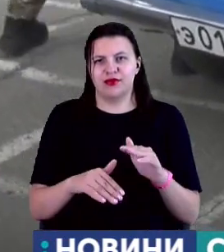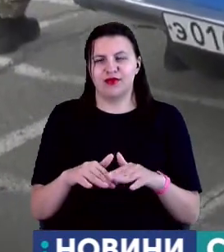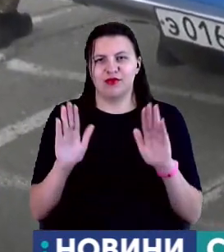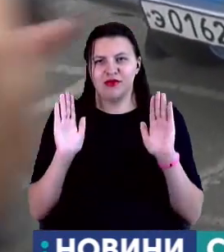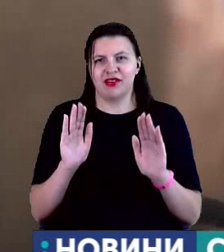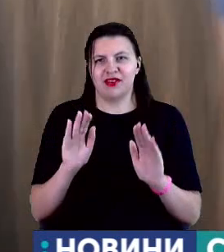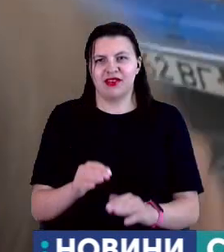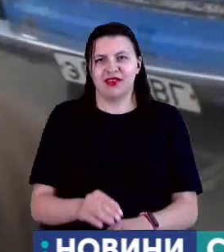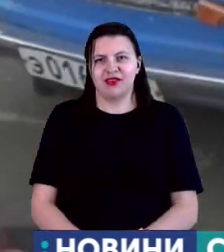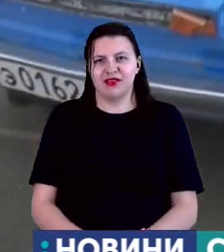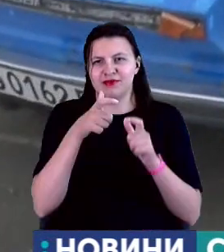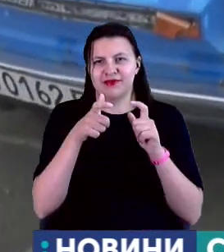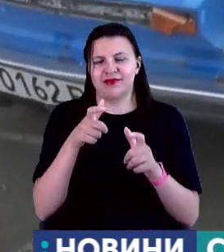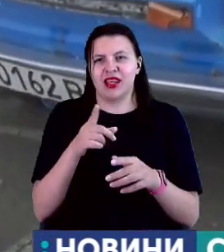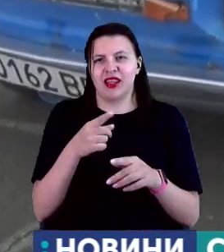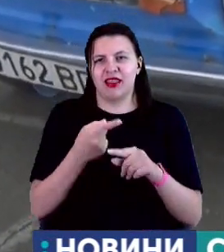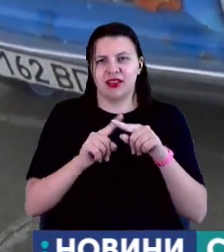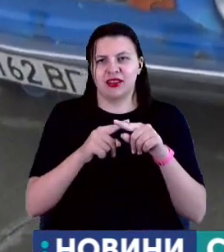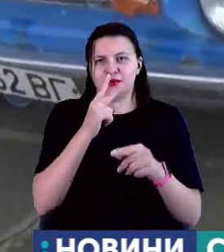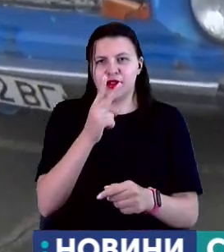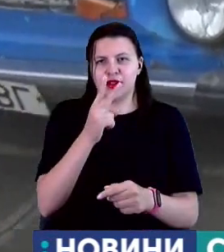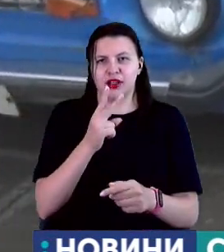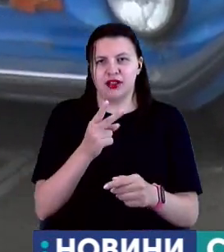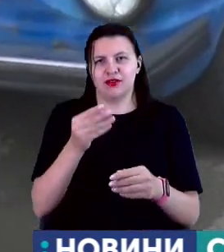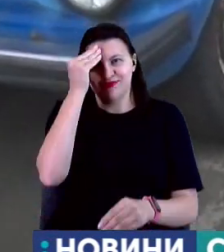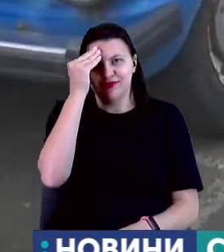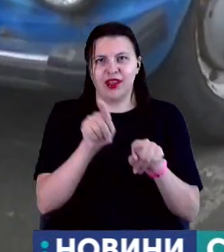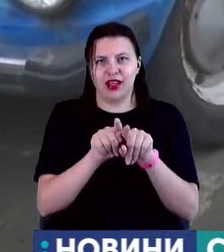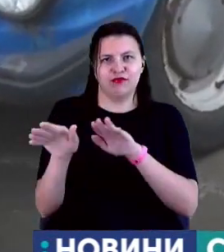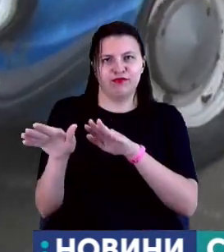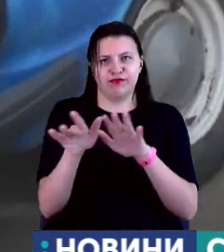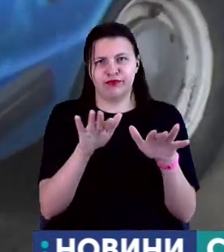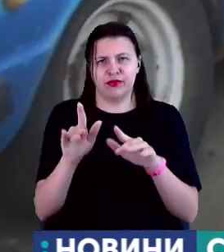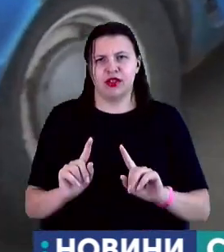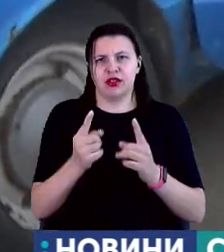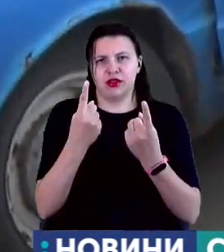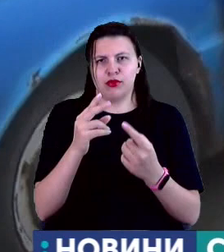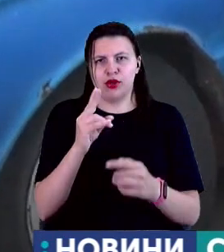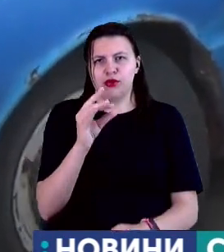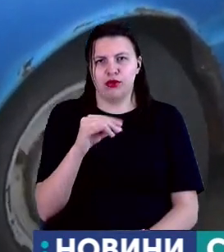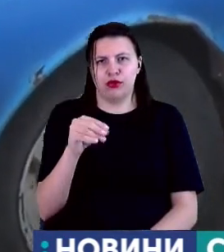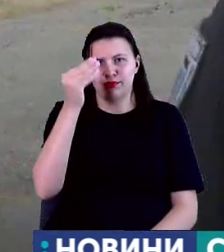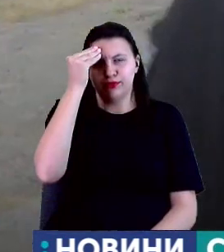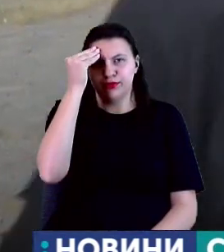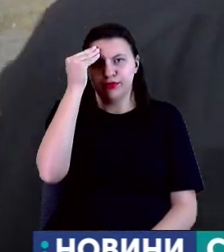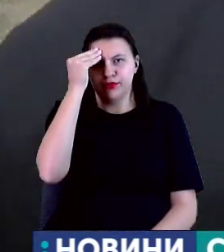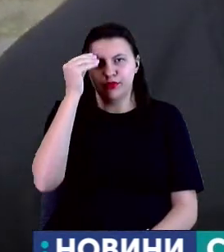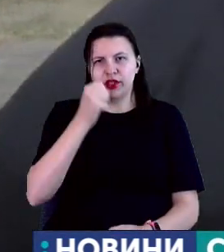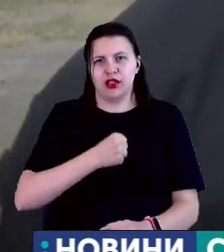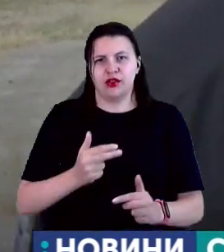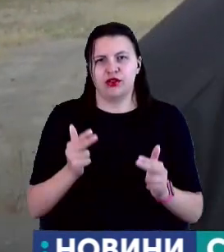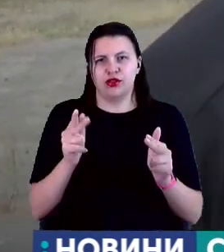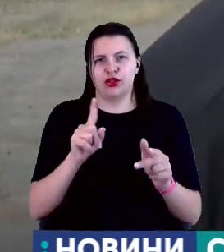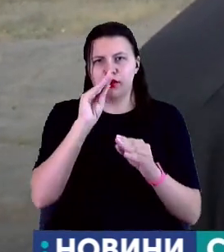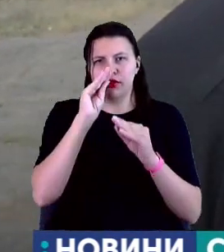На цих кадрах бачите імпровізоване затримання поліцейськими підрозділу КОРД умовних злочинців, які ховаються в машині. Одного із